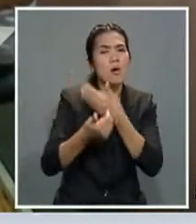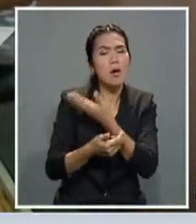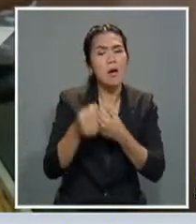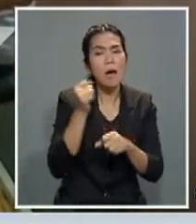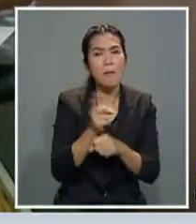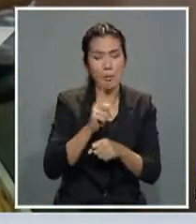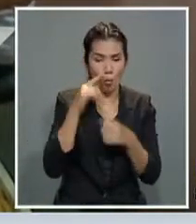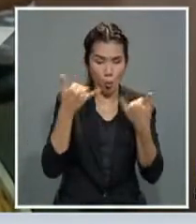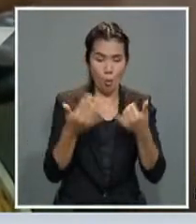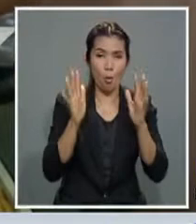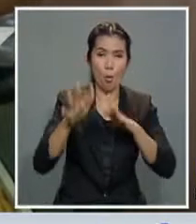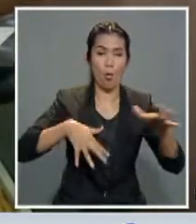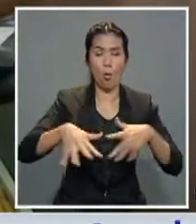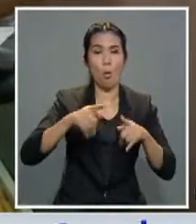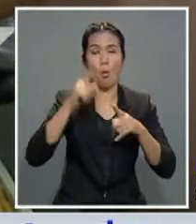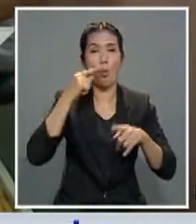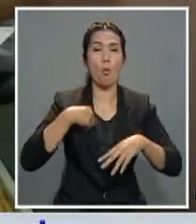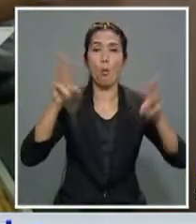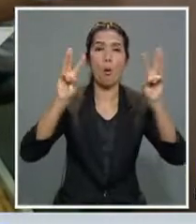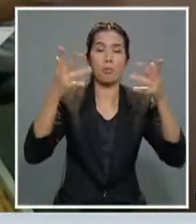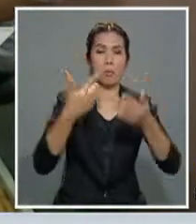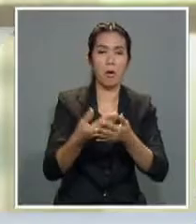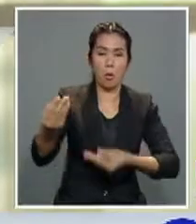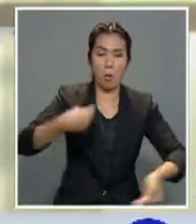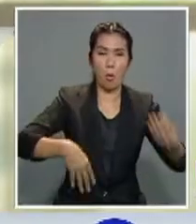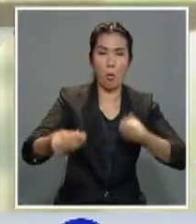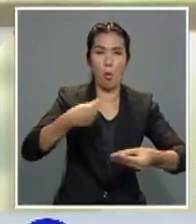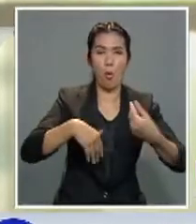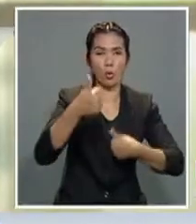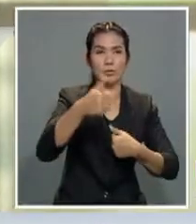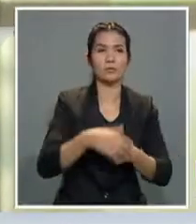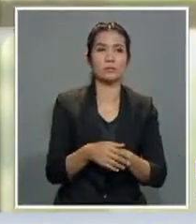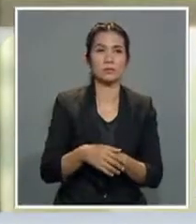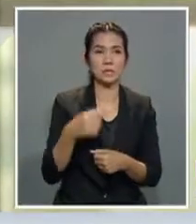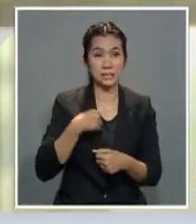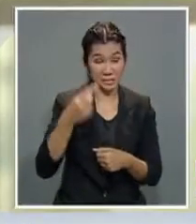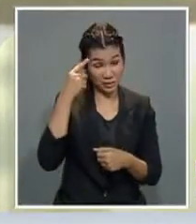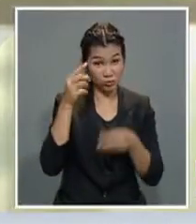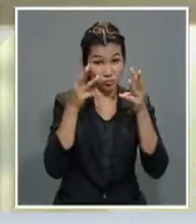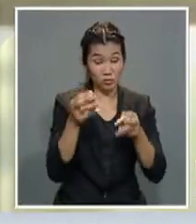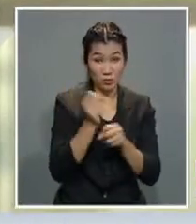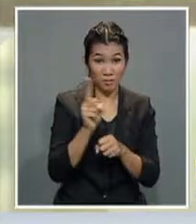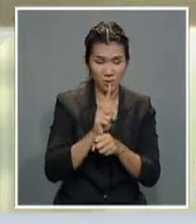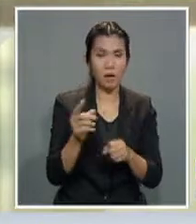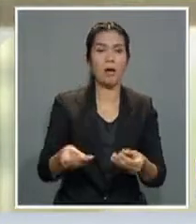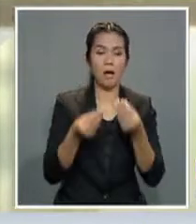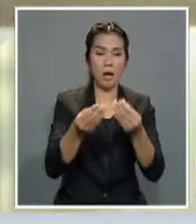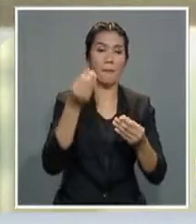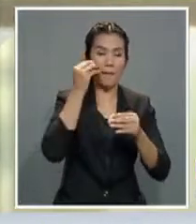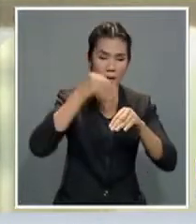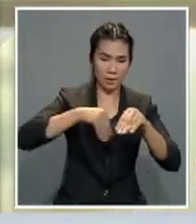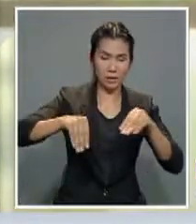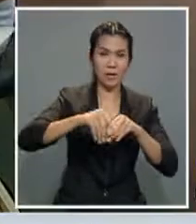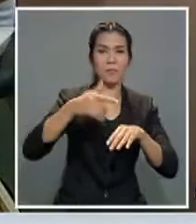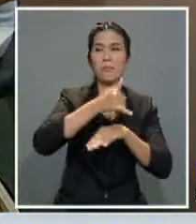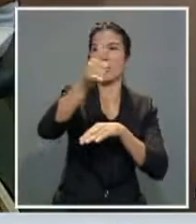เดี๋ยวนี้เขาบอกว่าโอ้ชาวบ้านเนี่ยไม่มีเวลาว่างเลยรับทรัพย์กันตลอดเลย แล้วก็มาคิดกันว่าเราจะทำอะไรให้หมู่บ้านเราเนี่ยชาวบ้านไม่